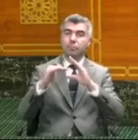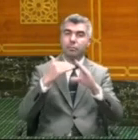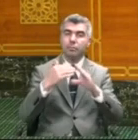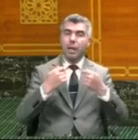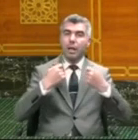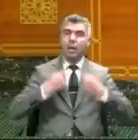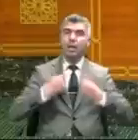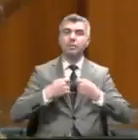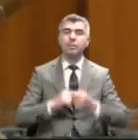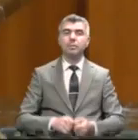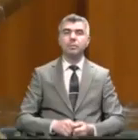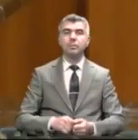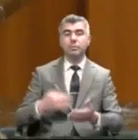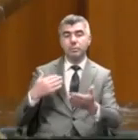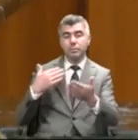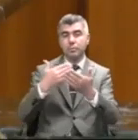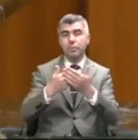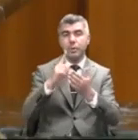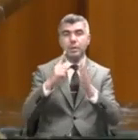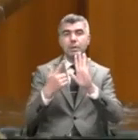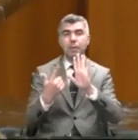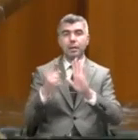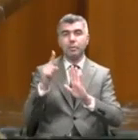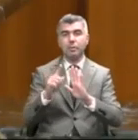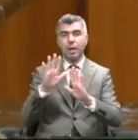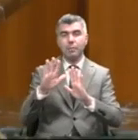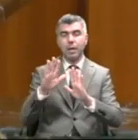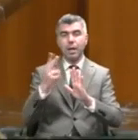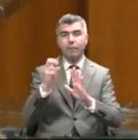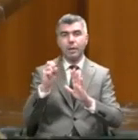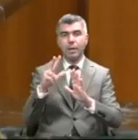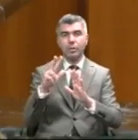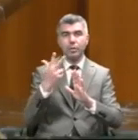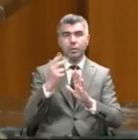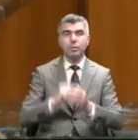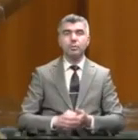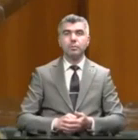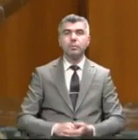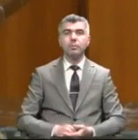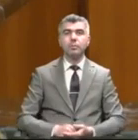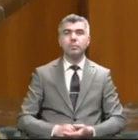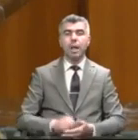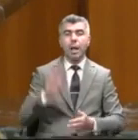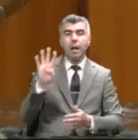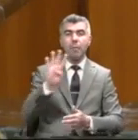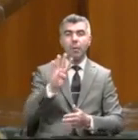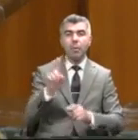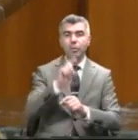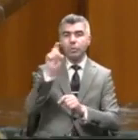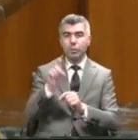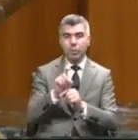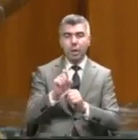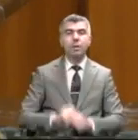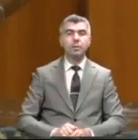الرئاسه في الفتره ممتده من 17 ماي 2023 الى تاريخه ب 44 سؤالا